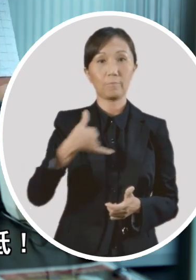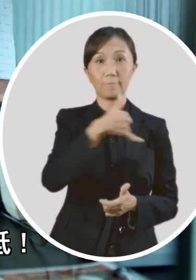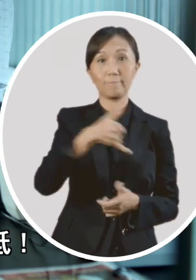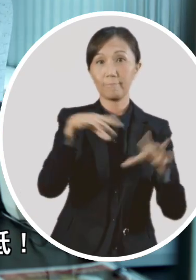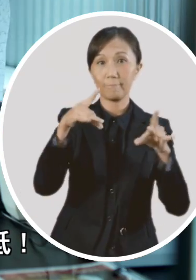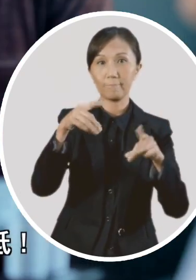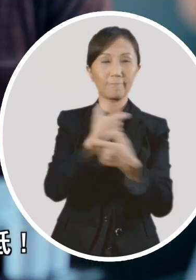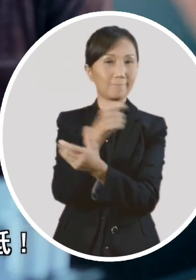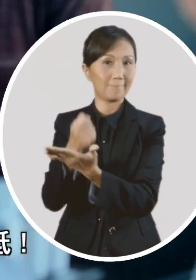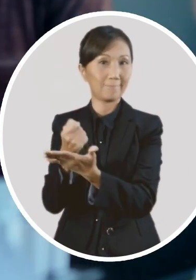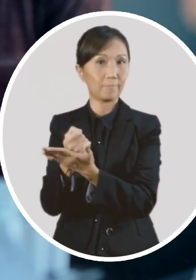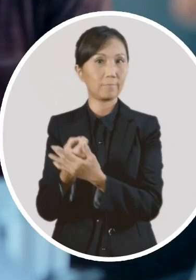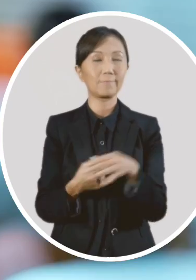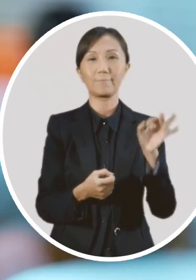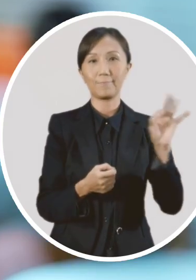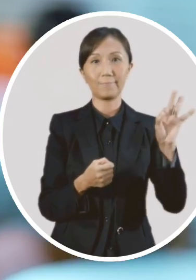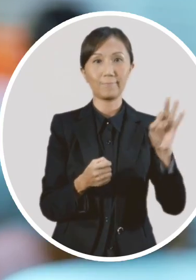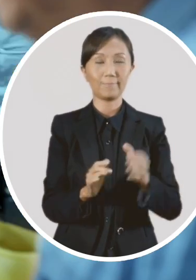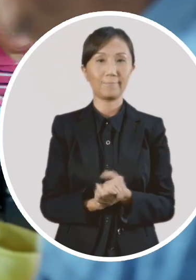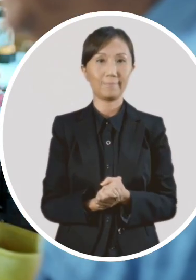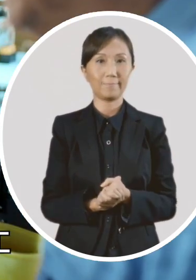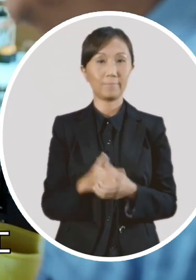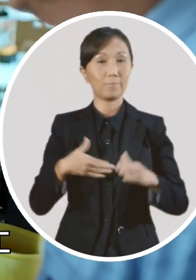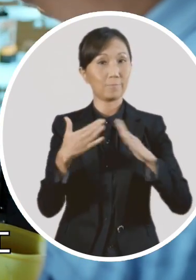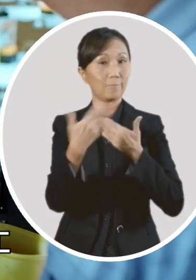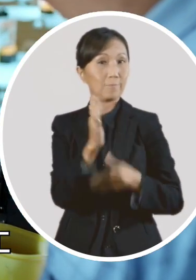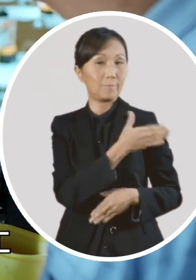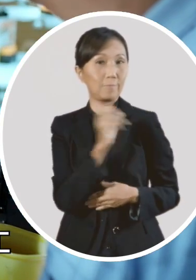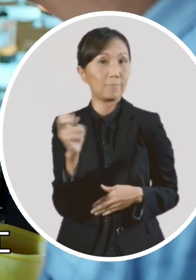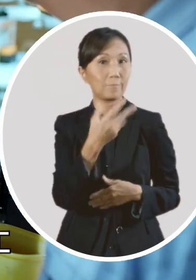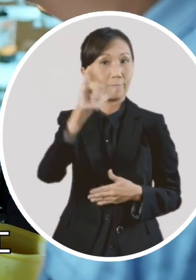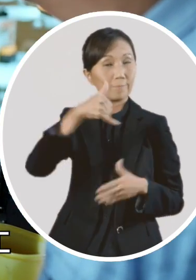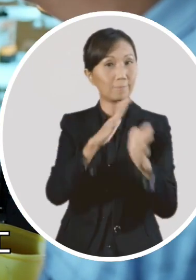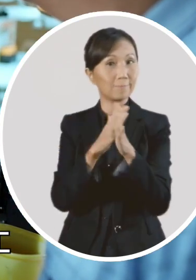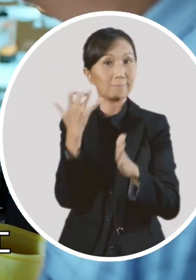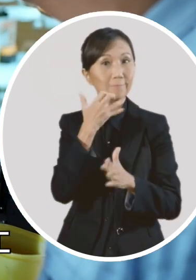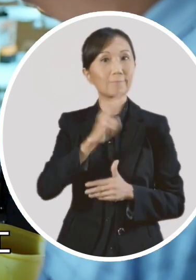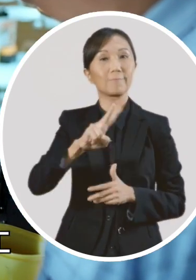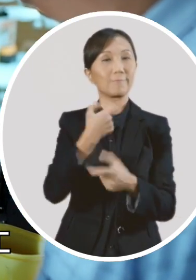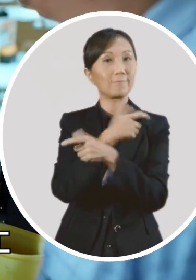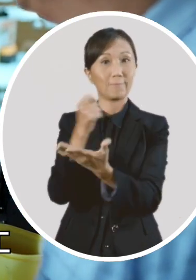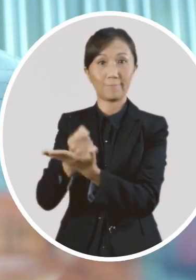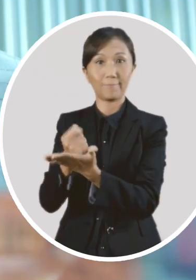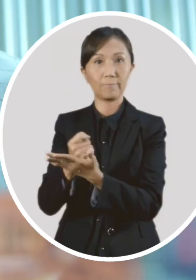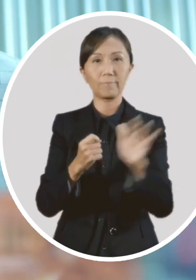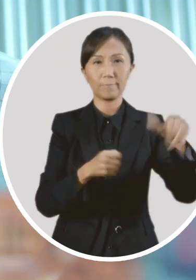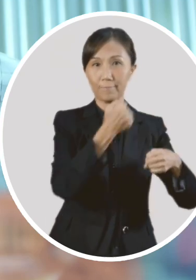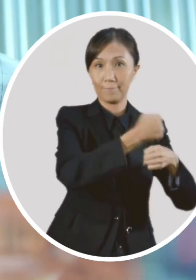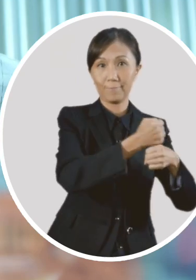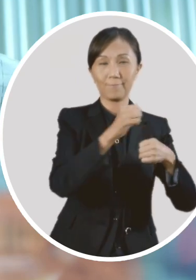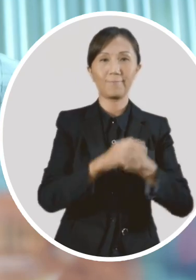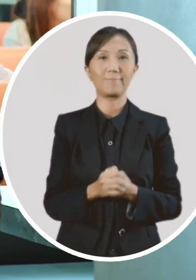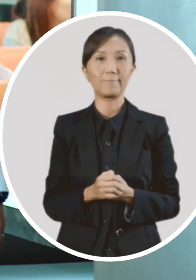哋得闲鸡子大个平 掂。 我屋企个外佣同埋嚟旅游嘅亲戚都好抵请噶。 入去开